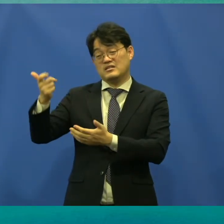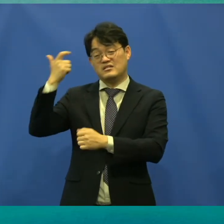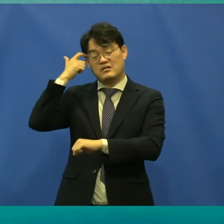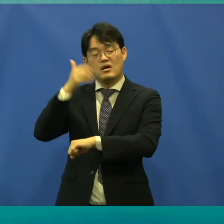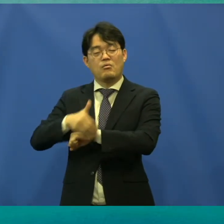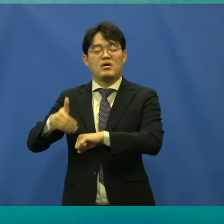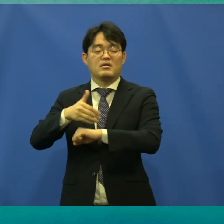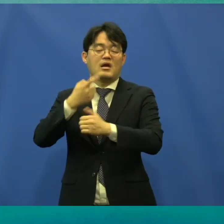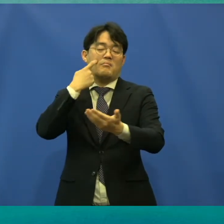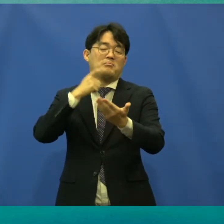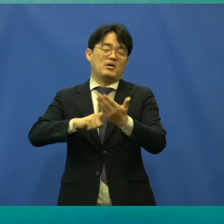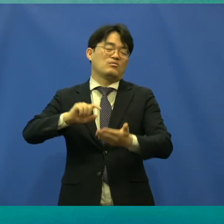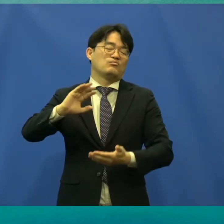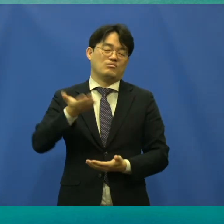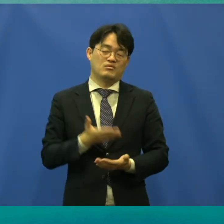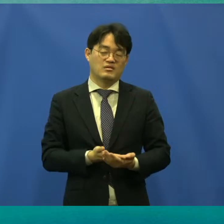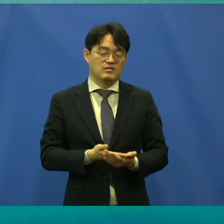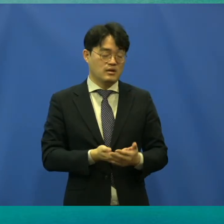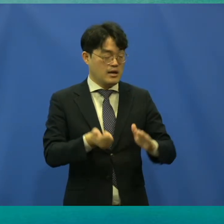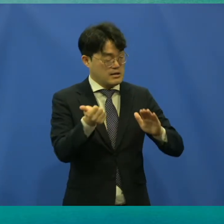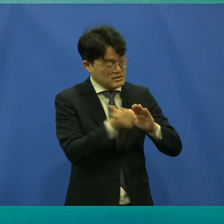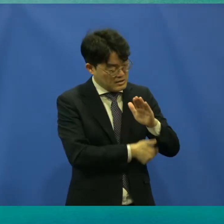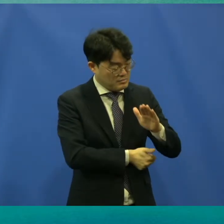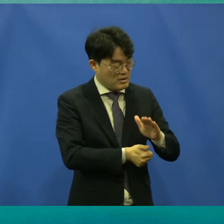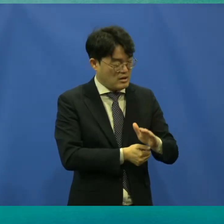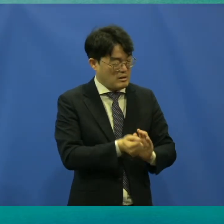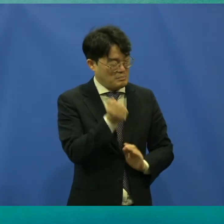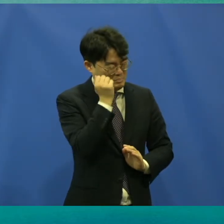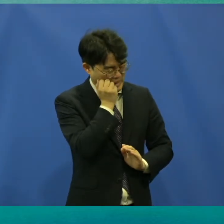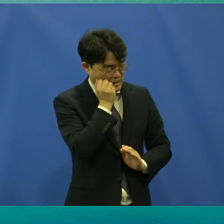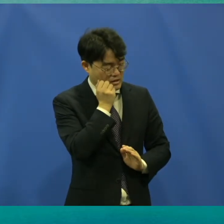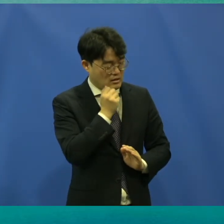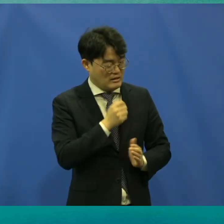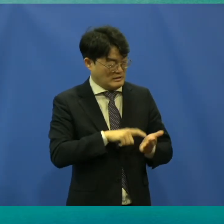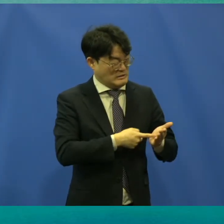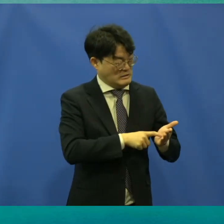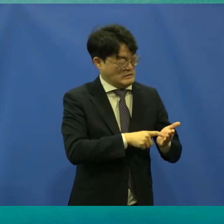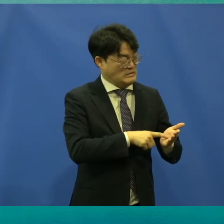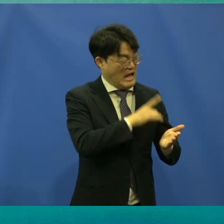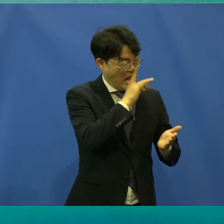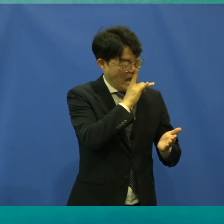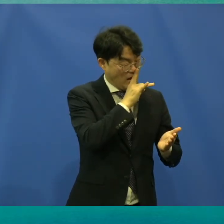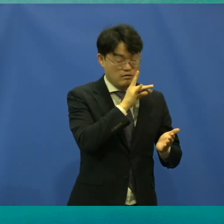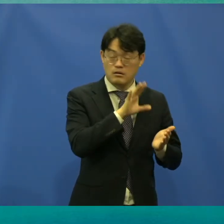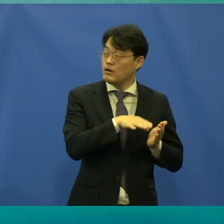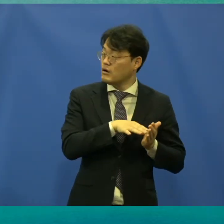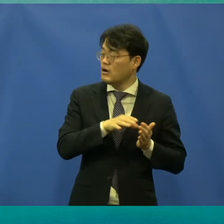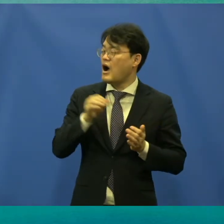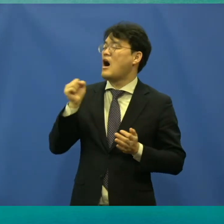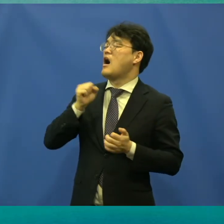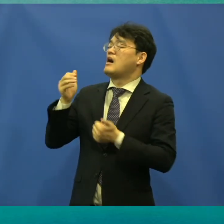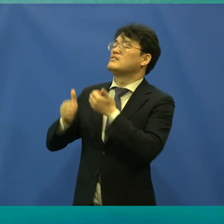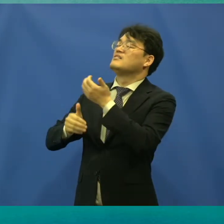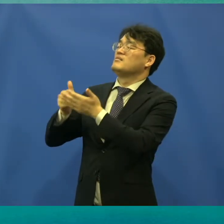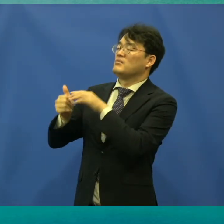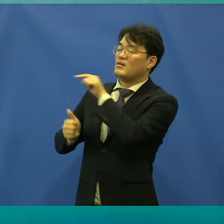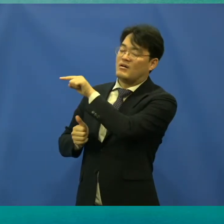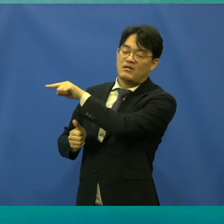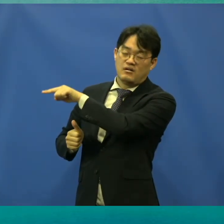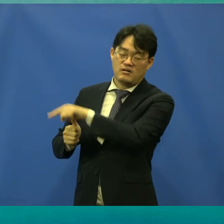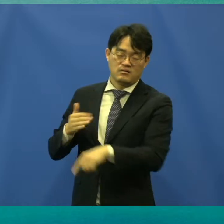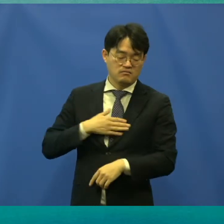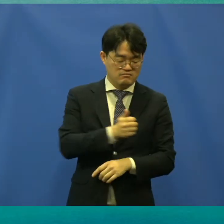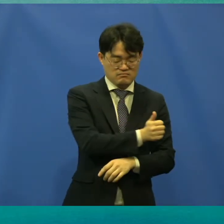발견하게 됩니다. 지나고 나면 그런 경험을 하죠. 여러분, 하나님이 그때 내가 가는 그